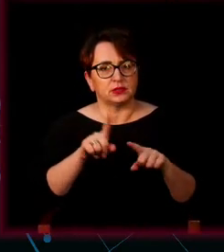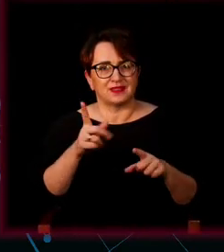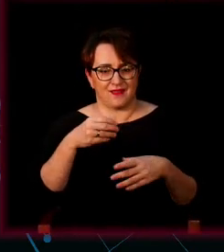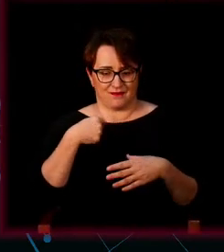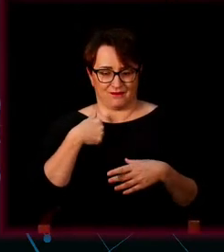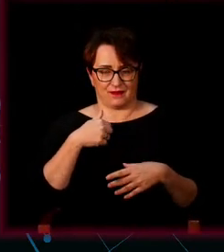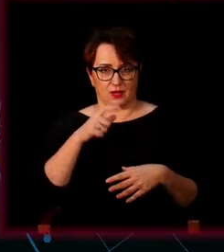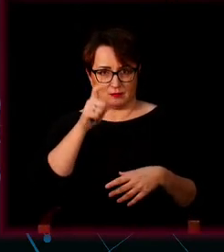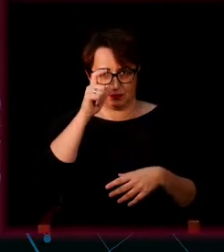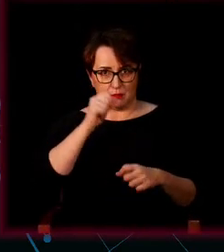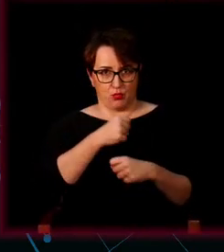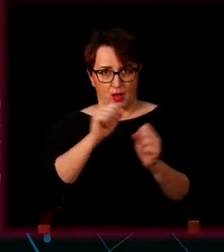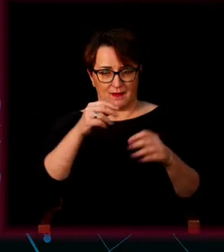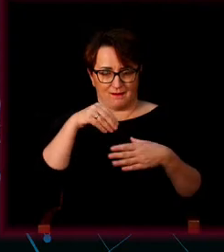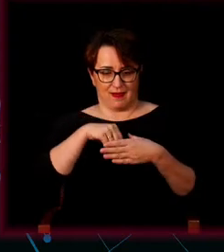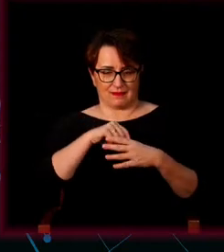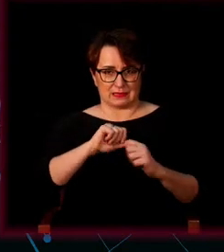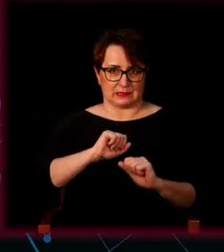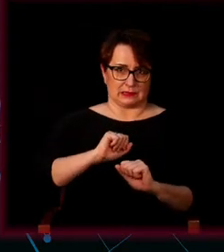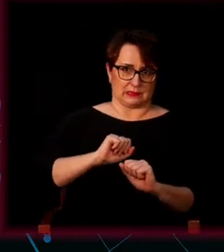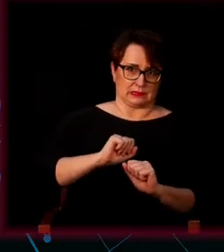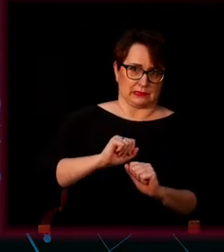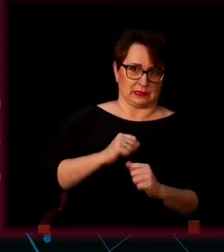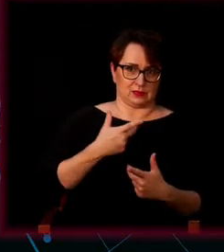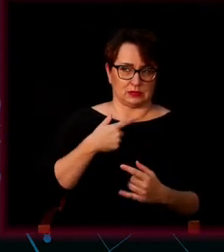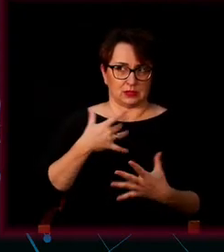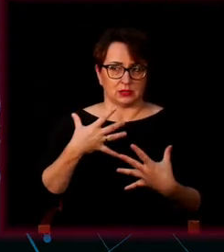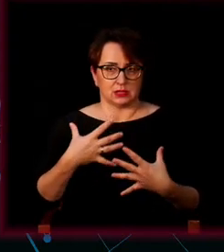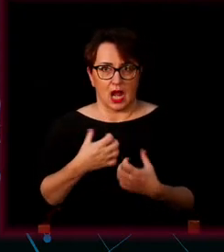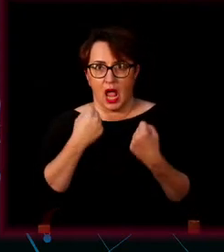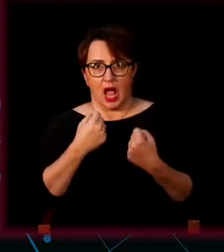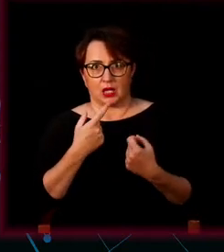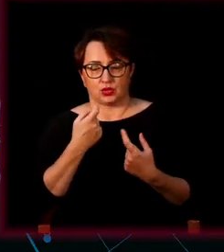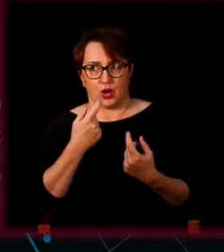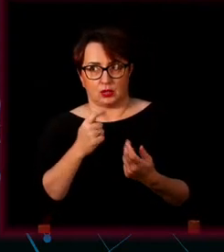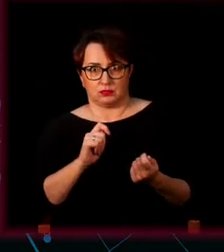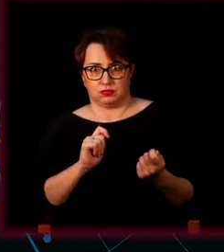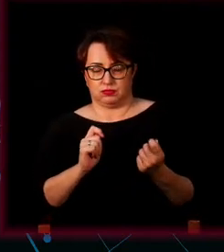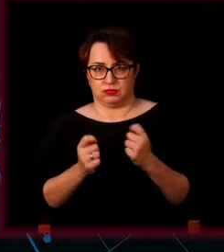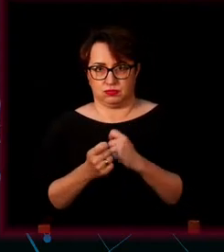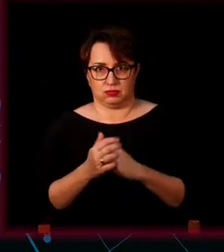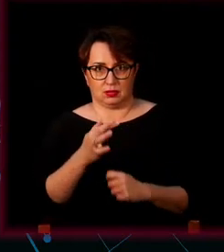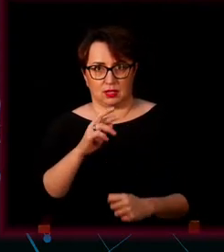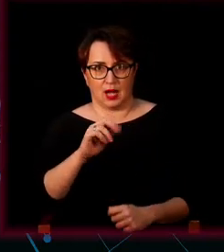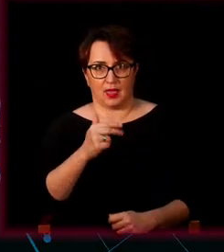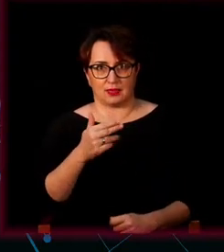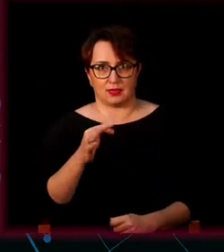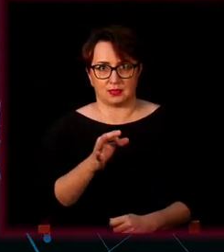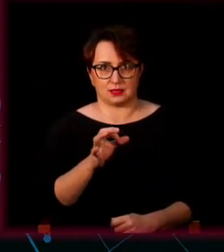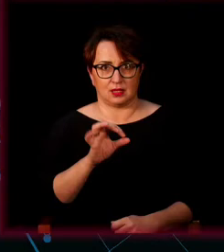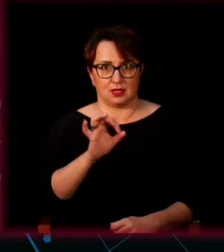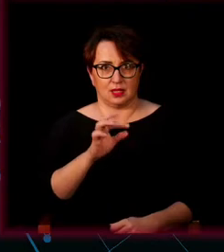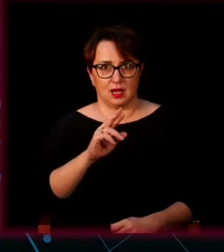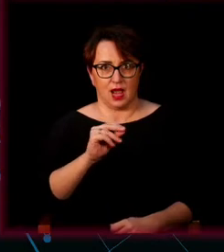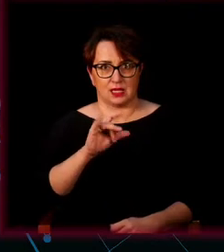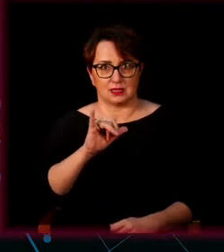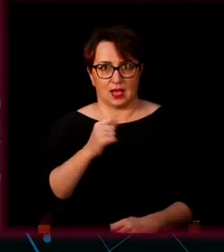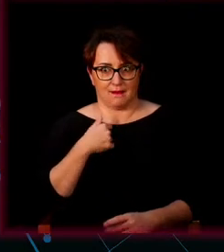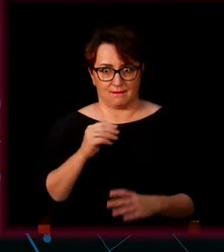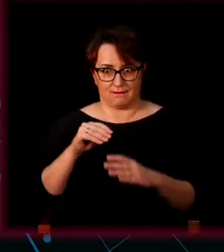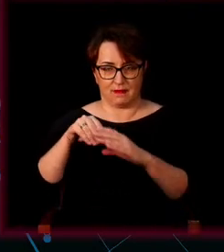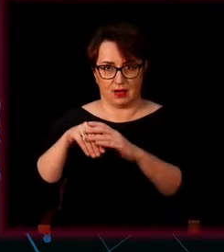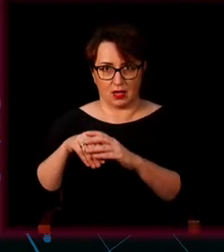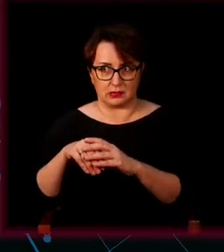opór, jaki miał Genli Ai przed tym. Tak, strach przed taką jakąś prawdziwą transgresją, jaka by się wiązała z wejściem,